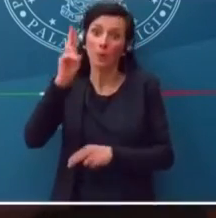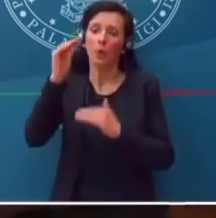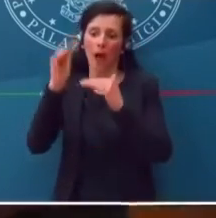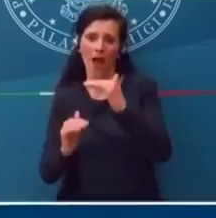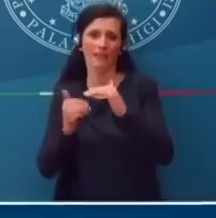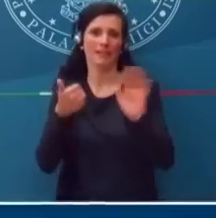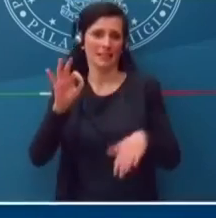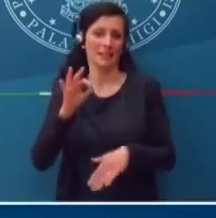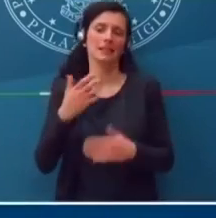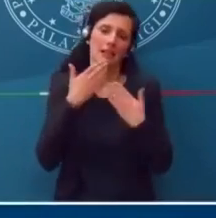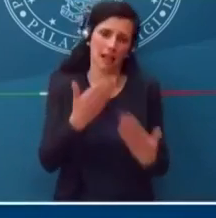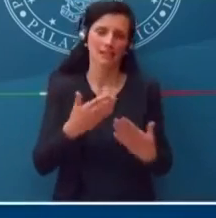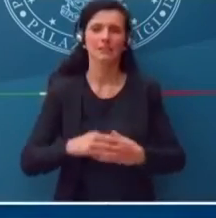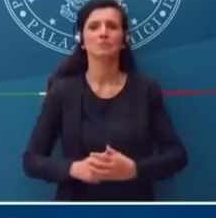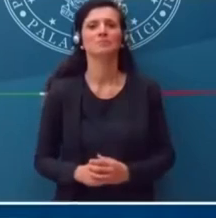Grazie.